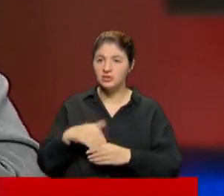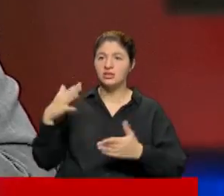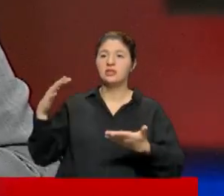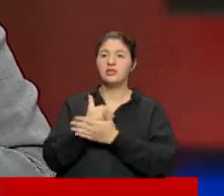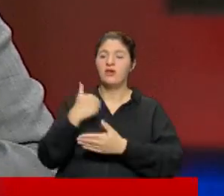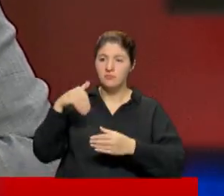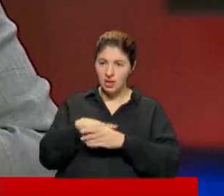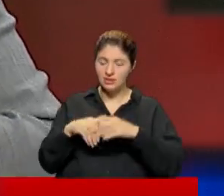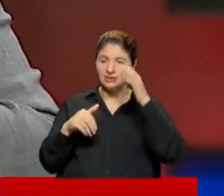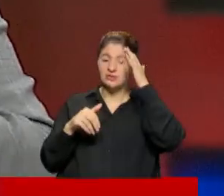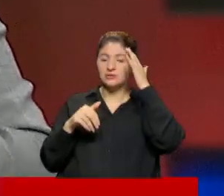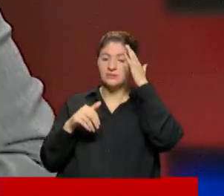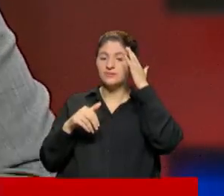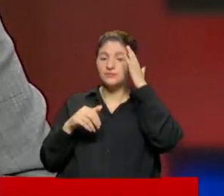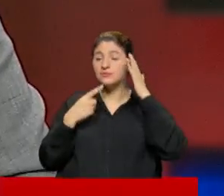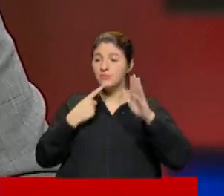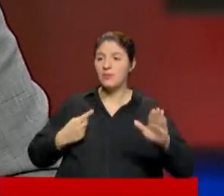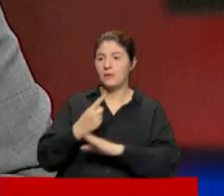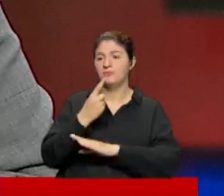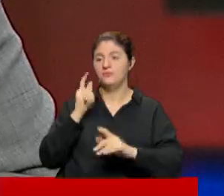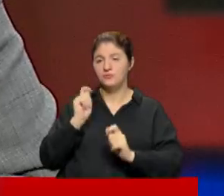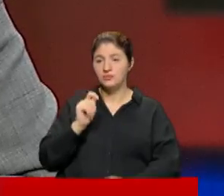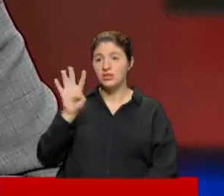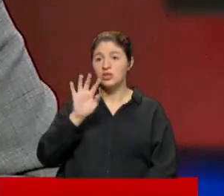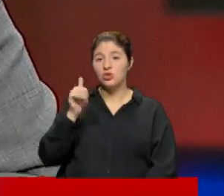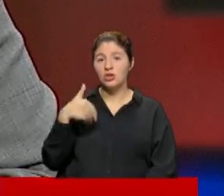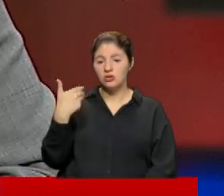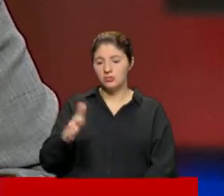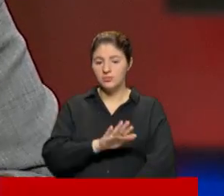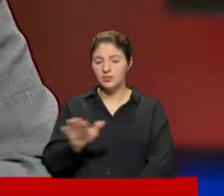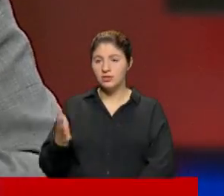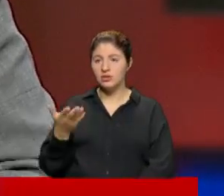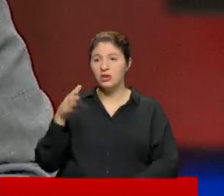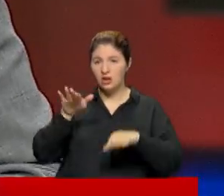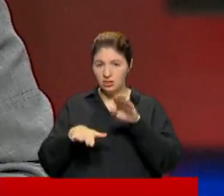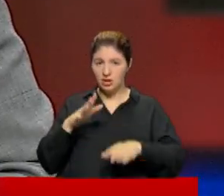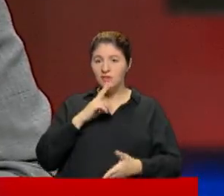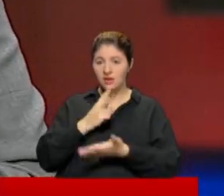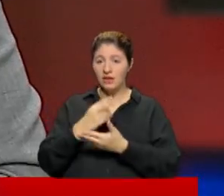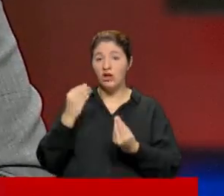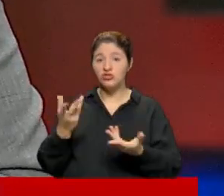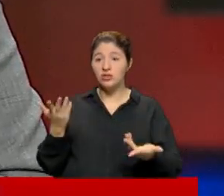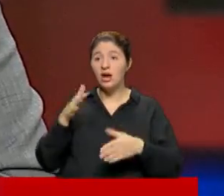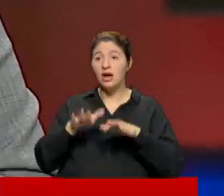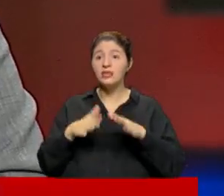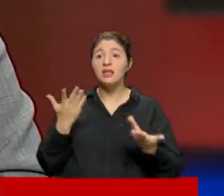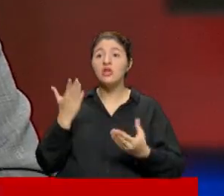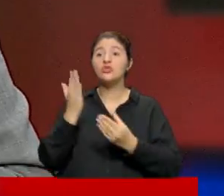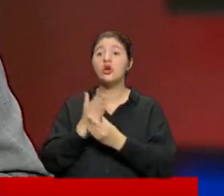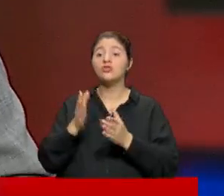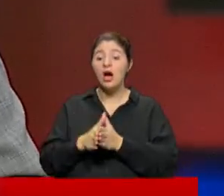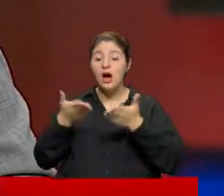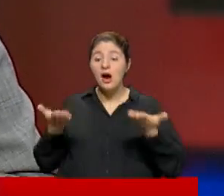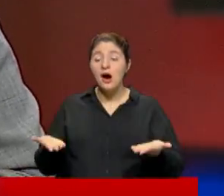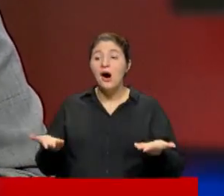Zafer Partisi suç duyurularında bulunuldu 40 günü geçti Adalet karar verecek de Adalet daha dosyayı